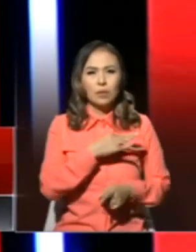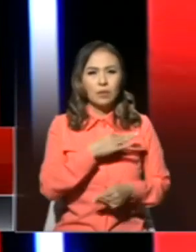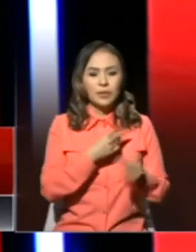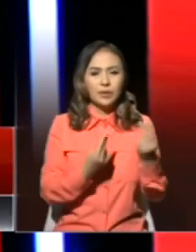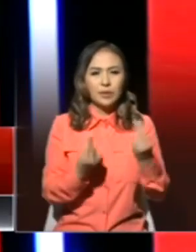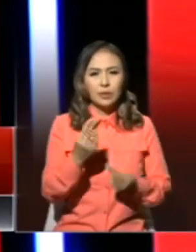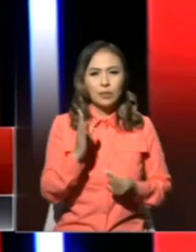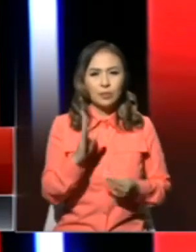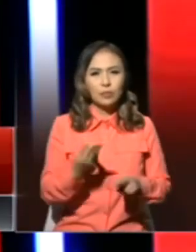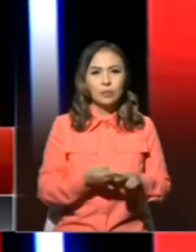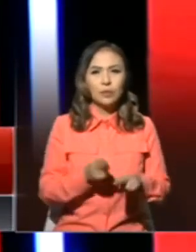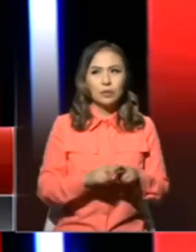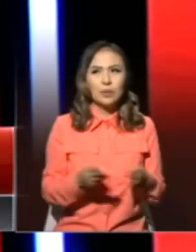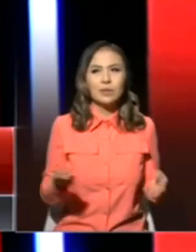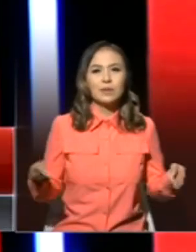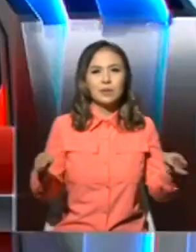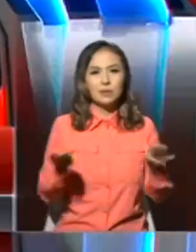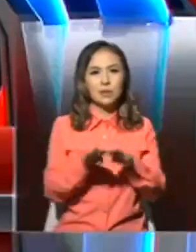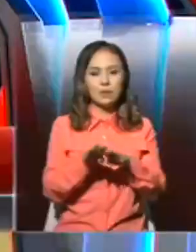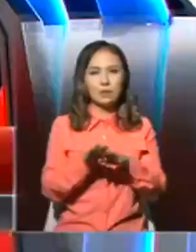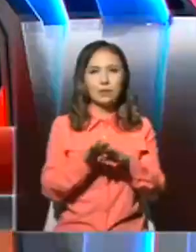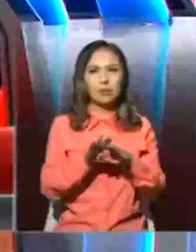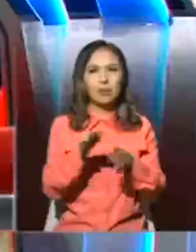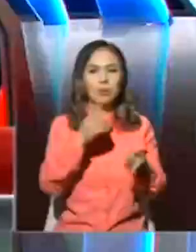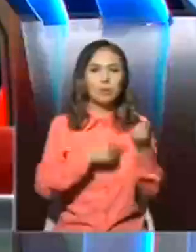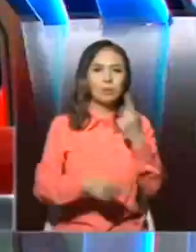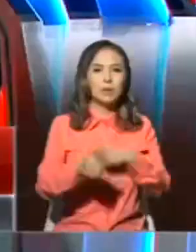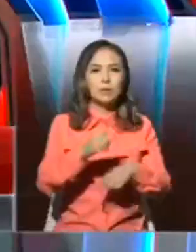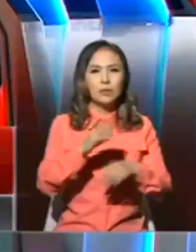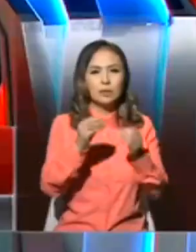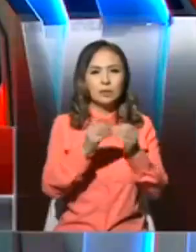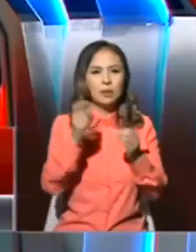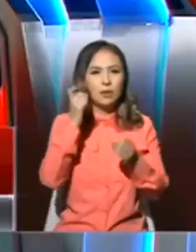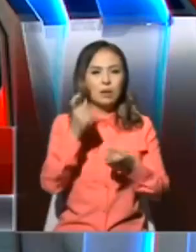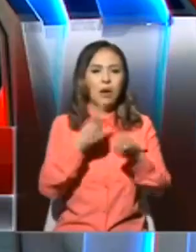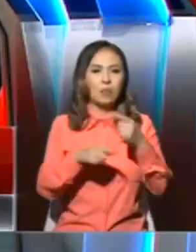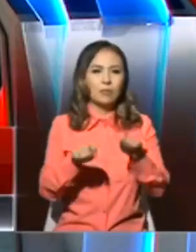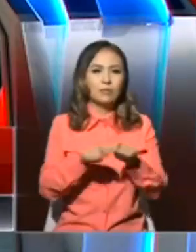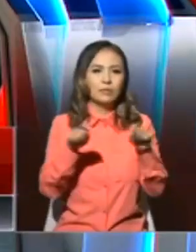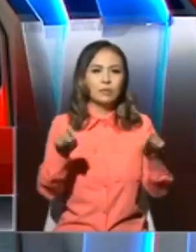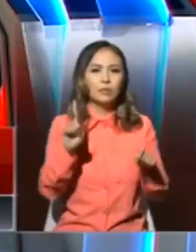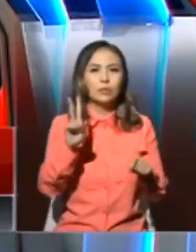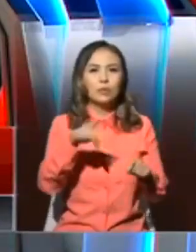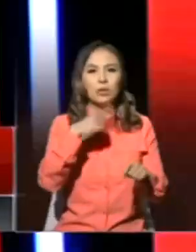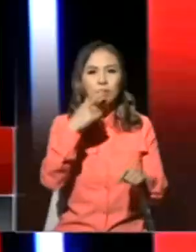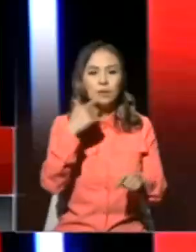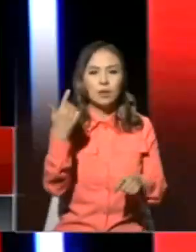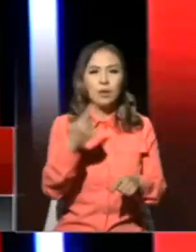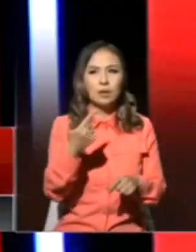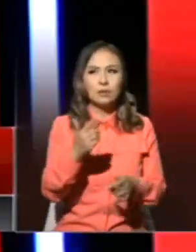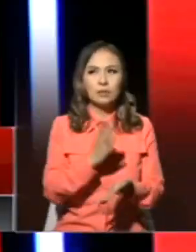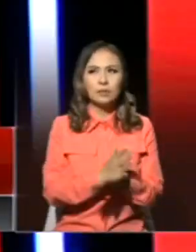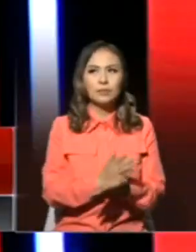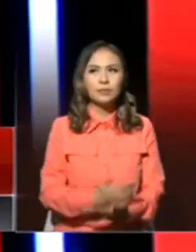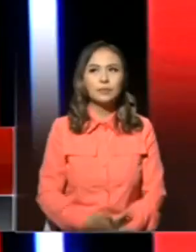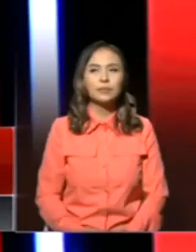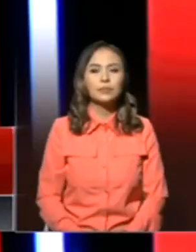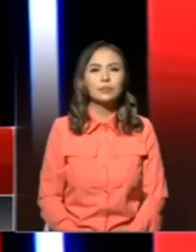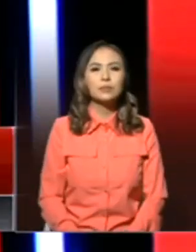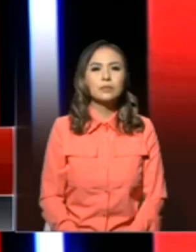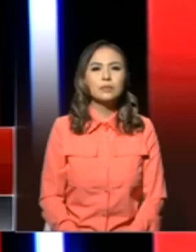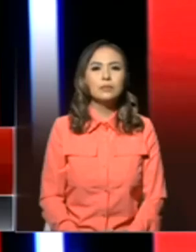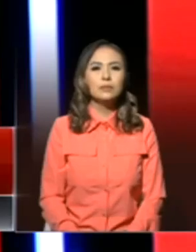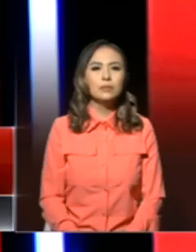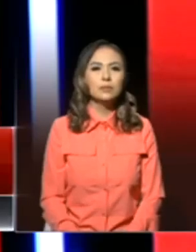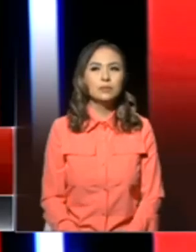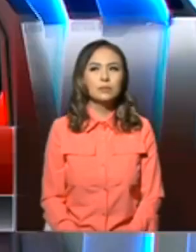не дейсіздер ал? Жауып тастадық есікті. Қайтан 10 жылдан кейін сол есікті қайтан қақпайтынымызға кім кепілдік береді? Руслан мырза, сіз кепілдік бересіз бе? Бұл